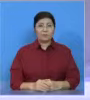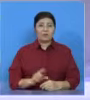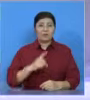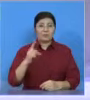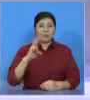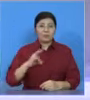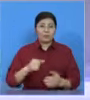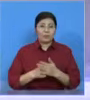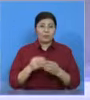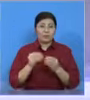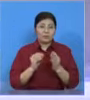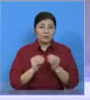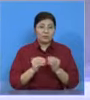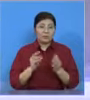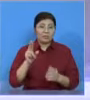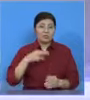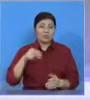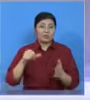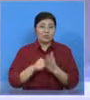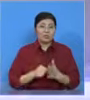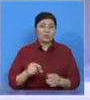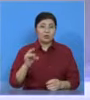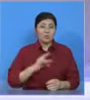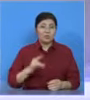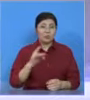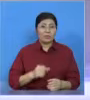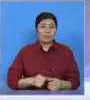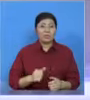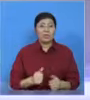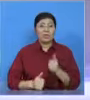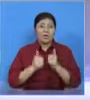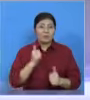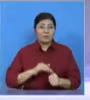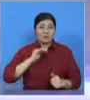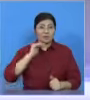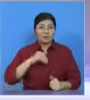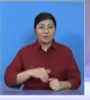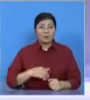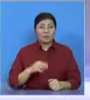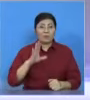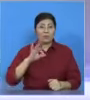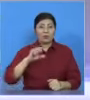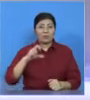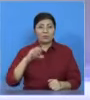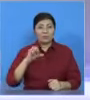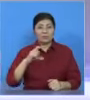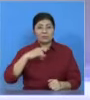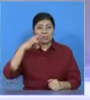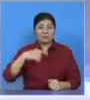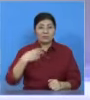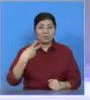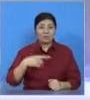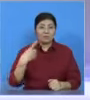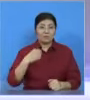С 1 ноября по 10 декабря проводится 6-й республиканский чемпионат профессионального мастерства WorldSkills Казахстан-2021.